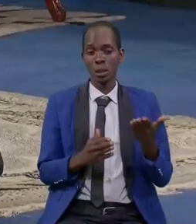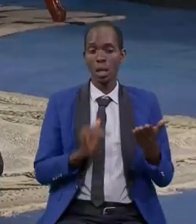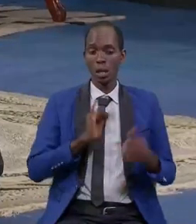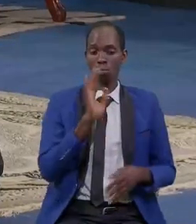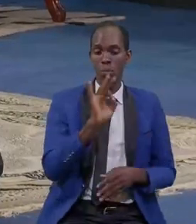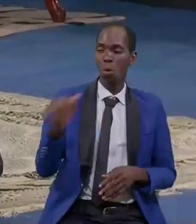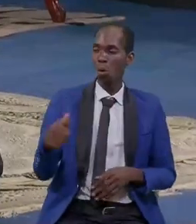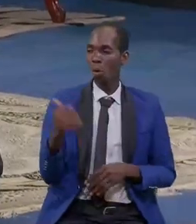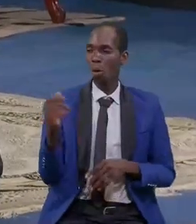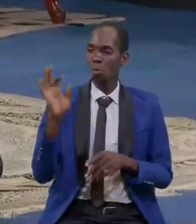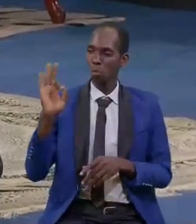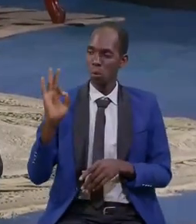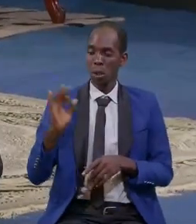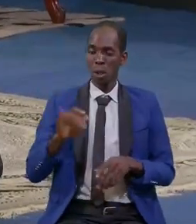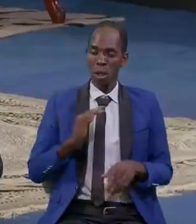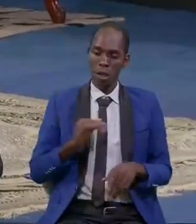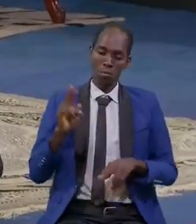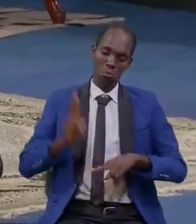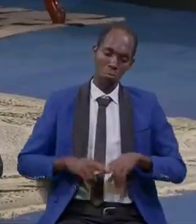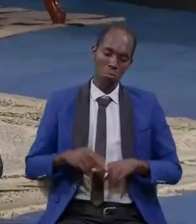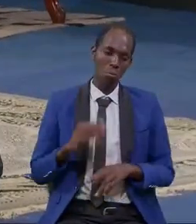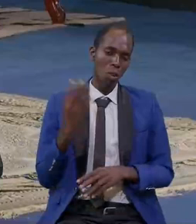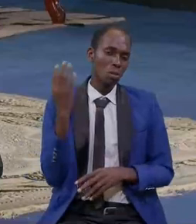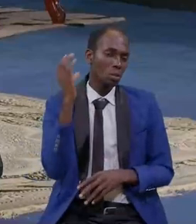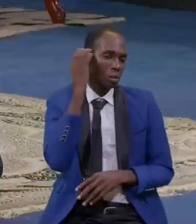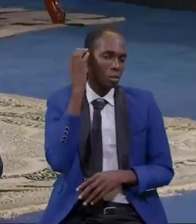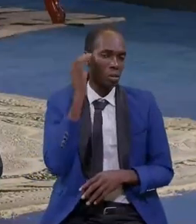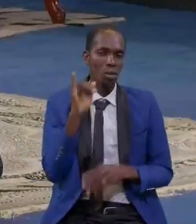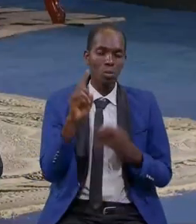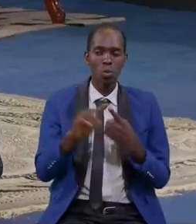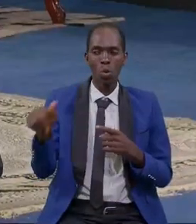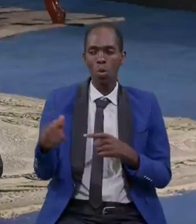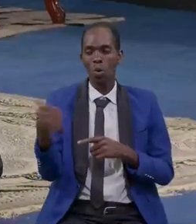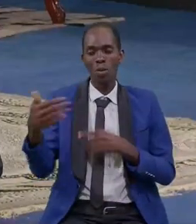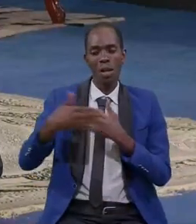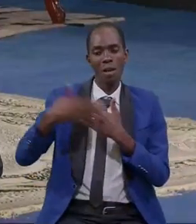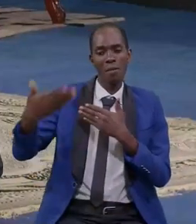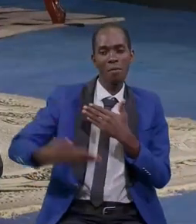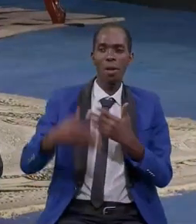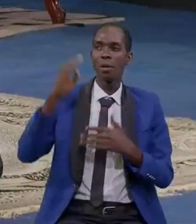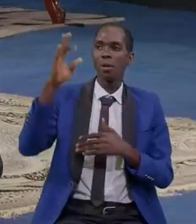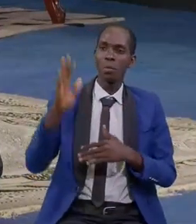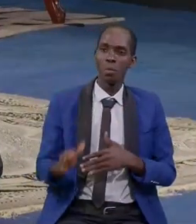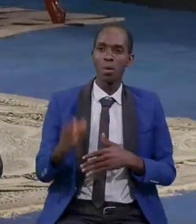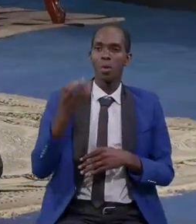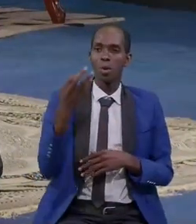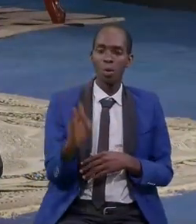prêchent. Et je suis assis là. Et j'écoute d'autres ministres qu'on a invités.